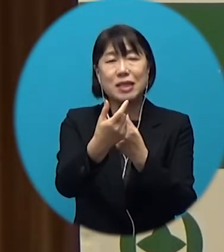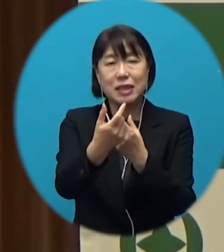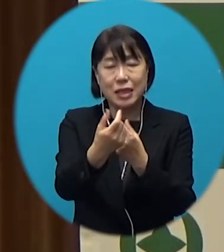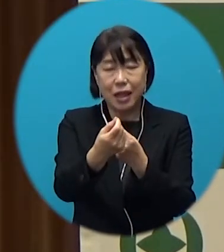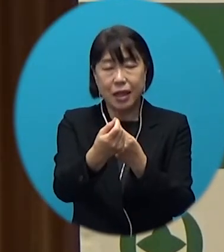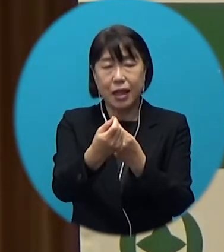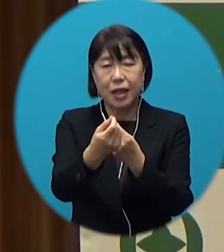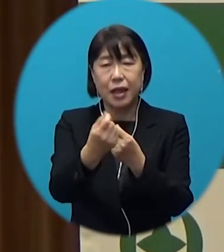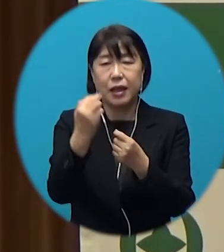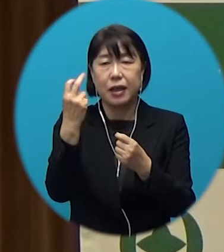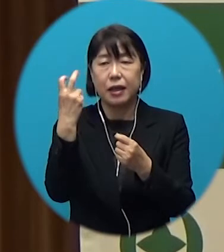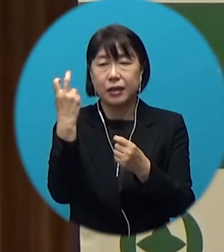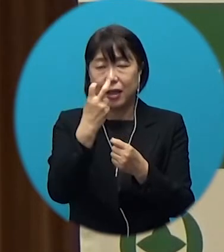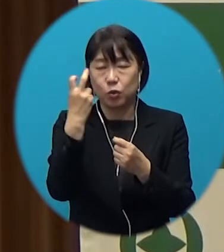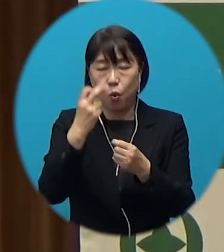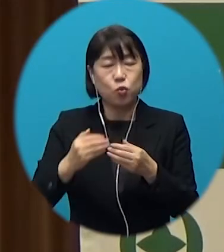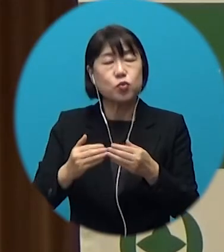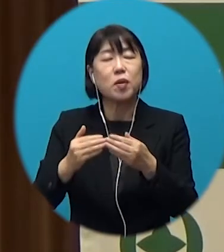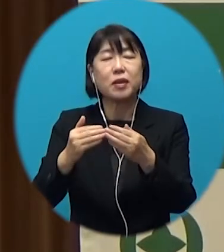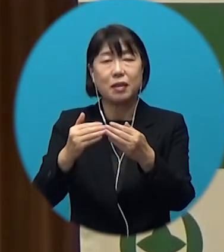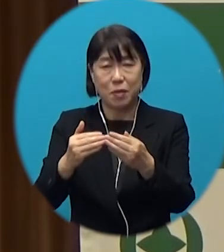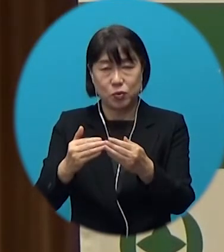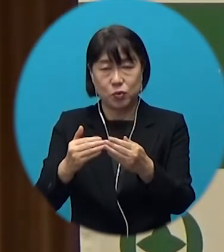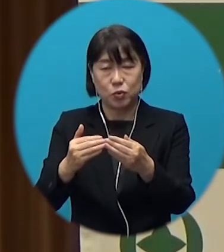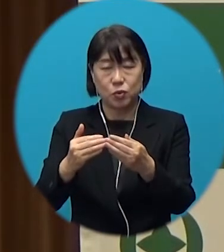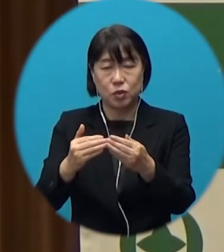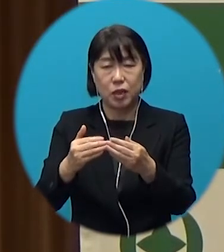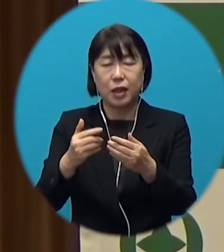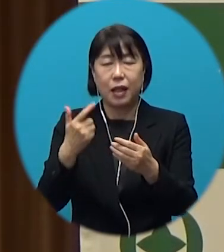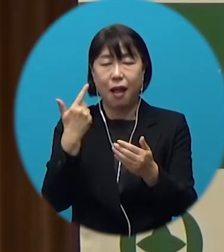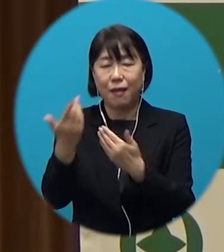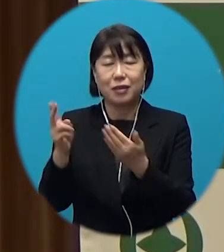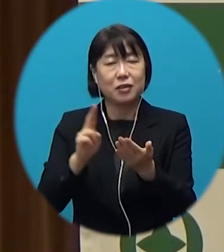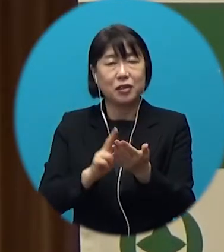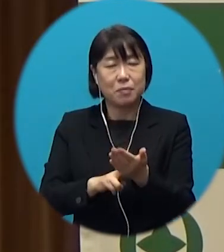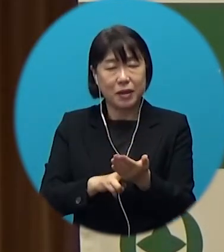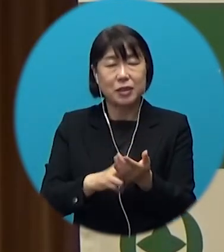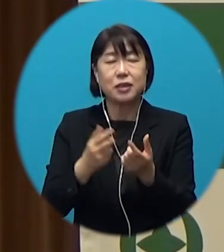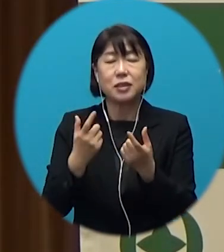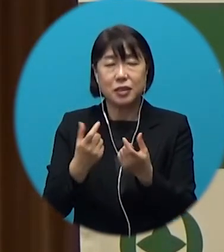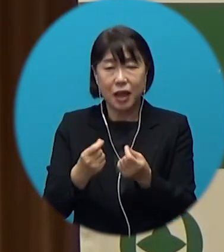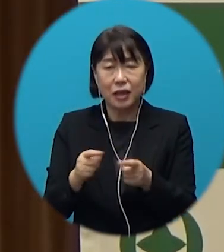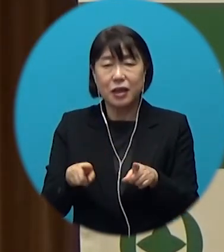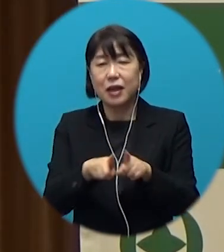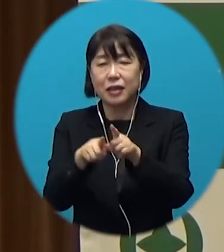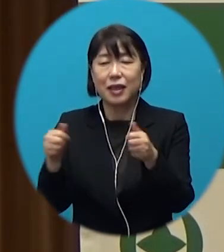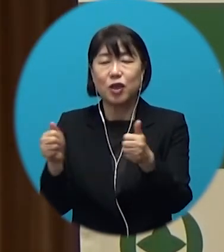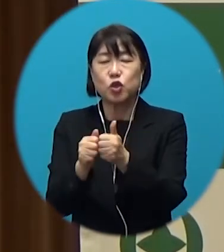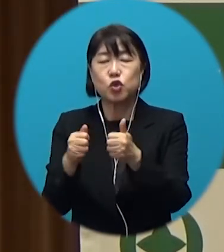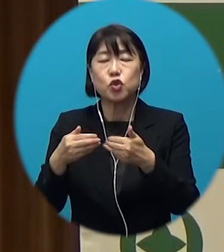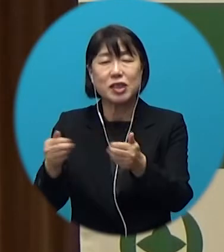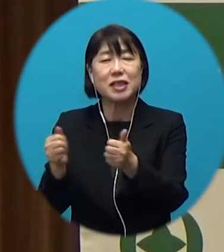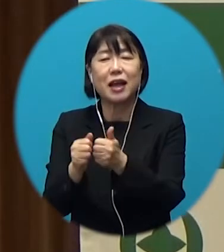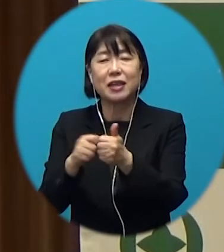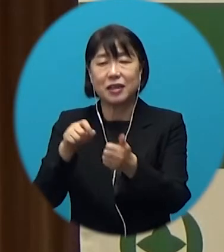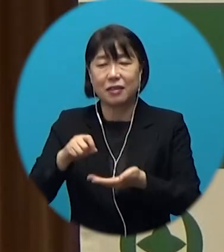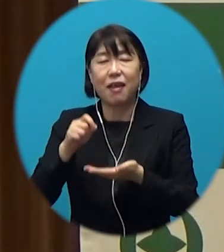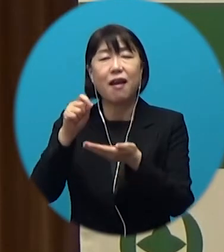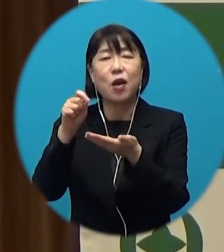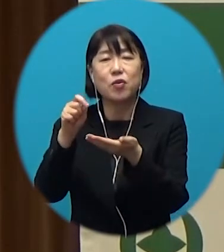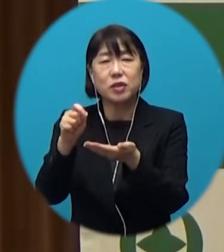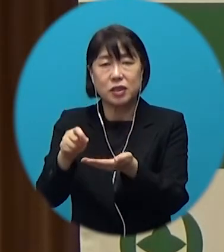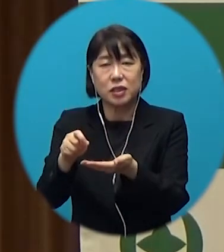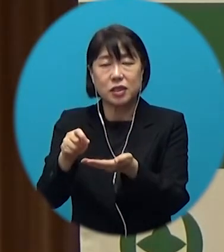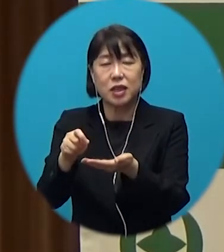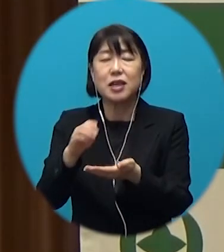検討させていただいておりますので、固まり次第ですね、連携推進会議に報告をして、実